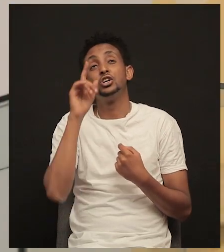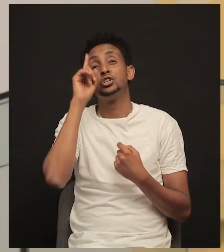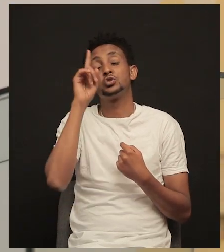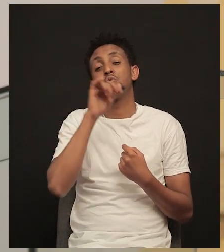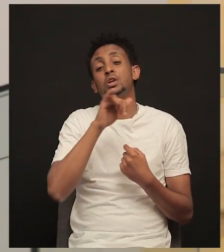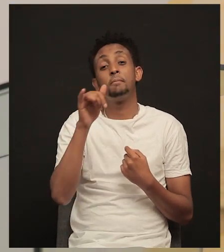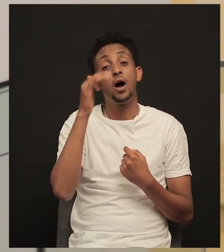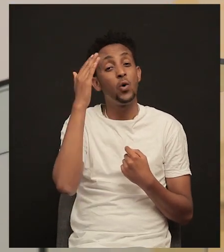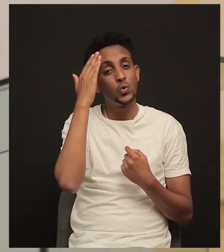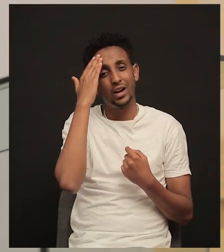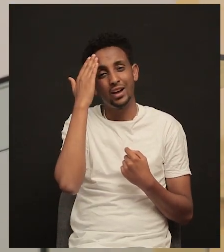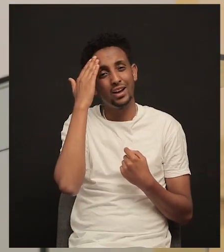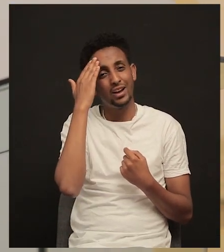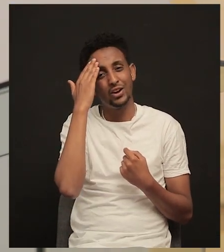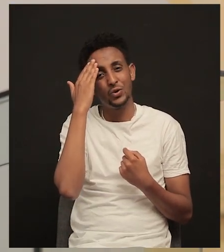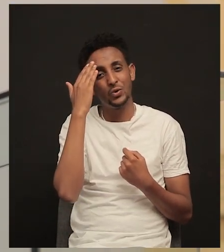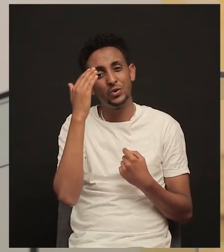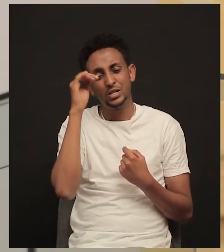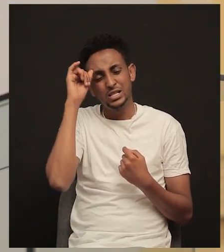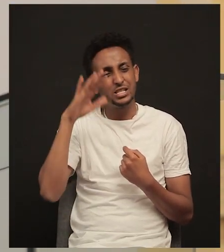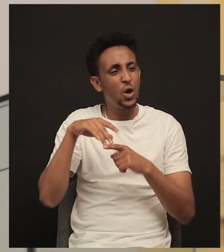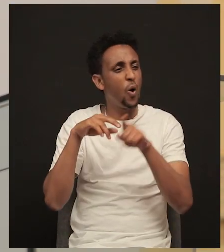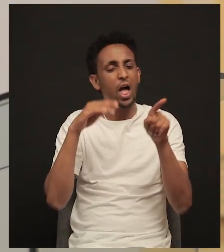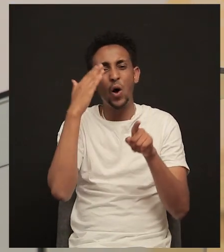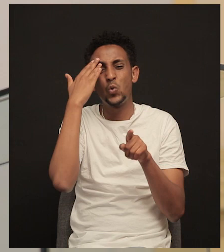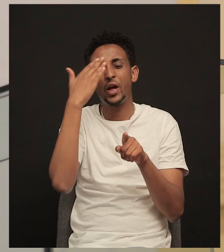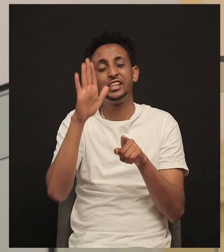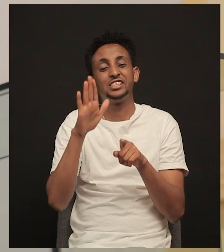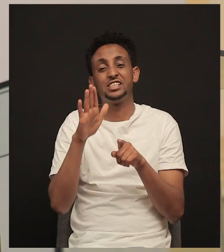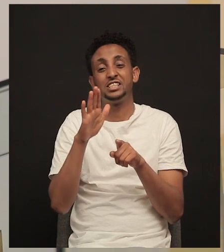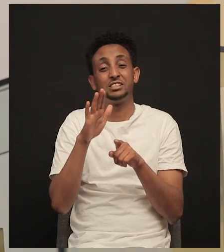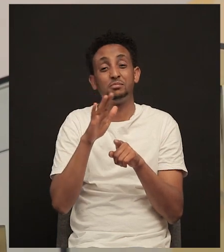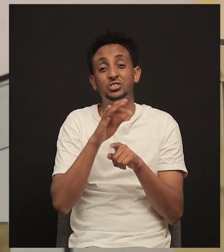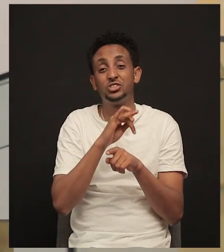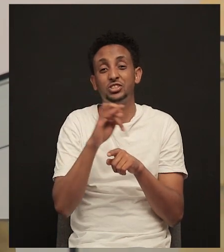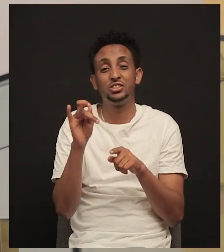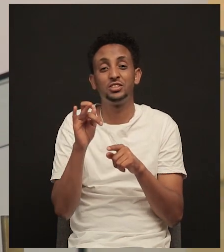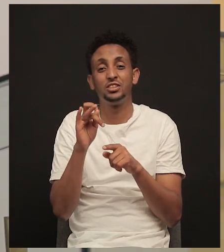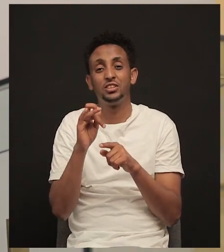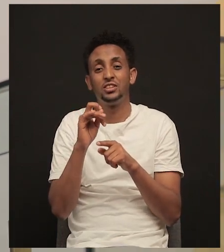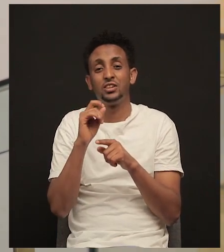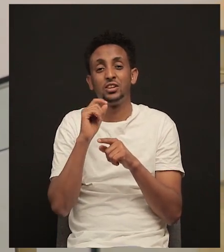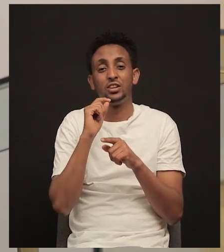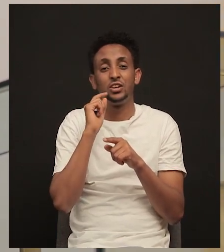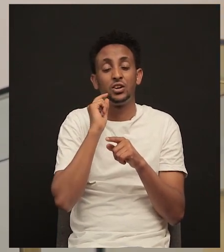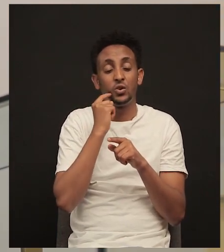ያውቃል እሱ እንደሚያውቀኝ ሰው አያውቀኝም እንጂ